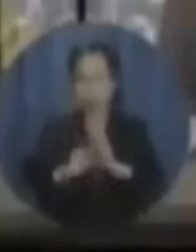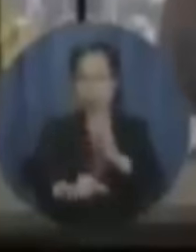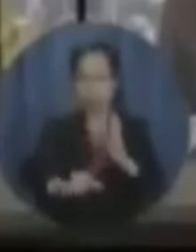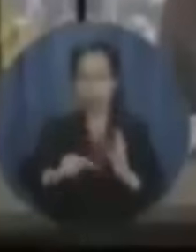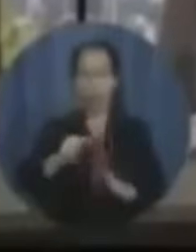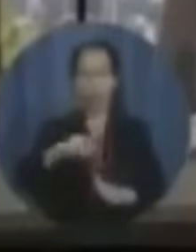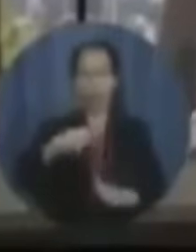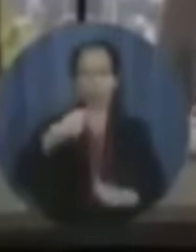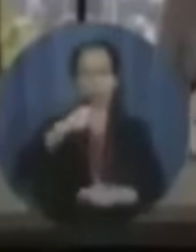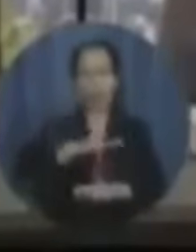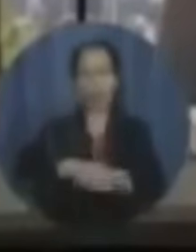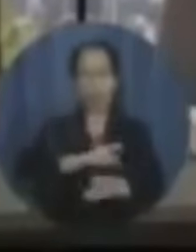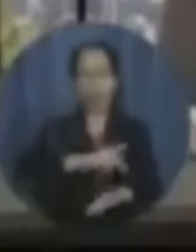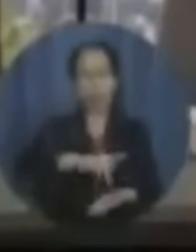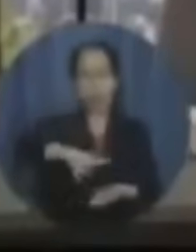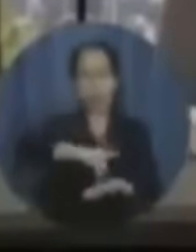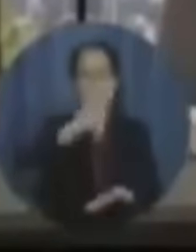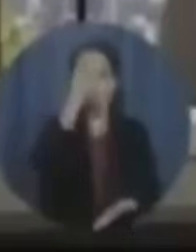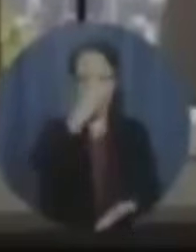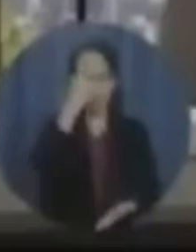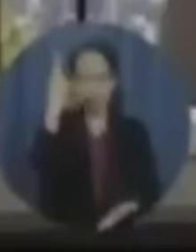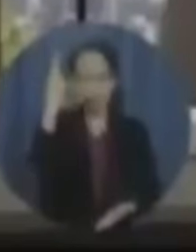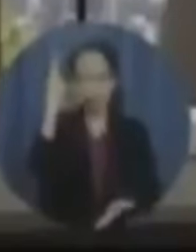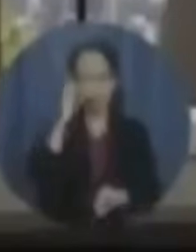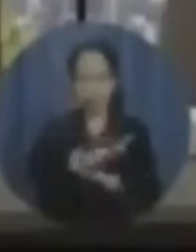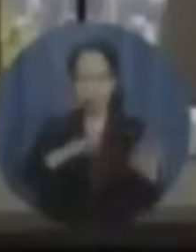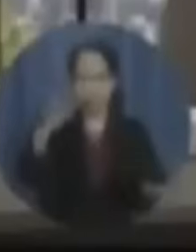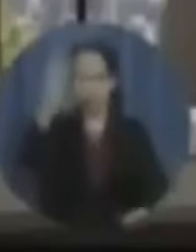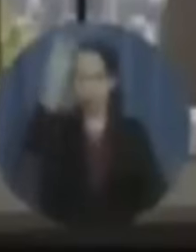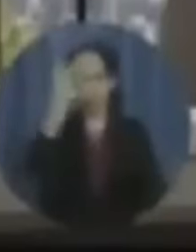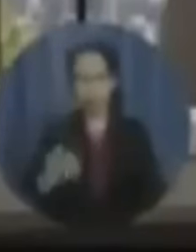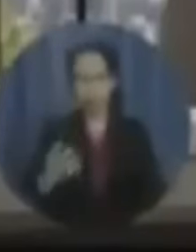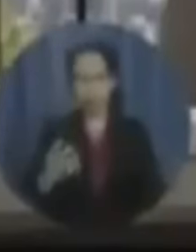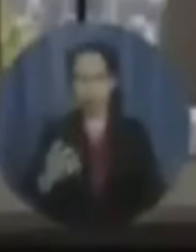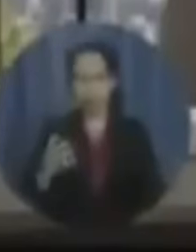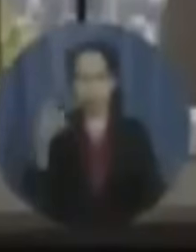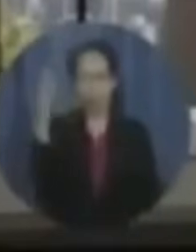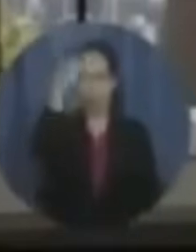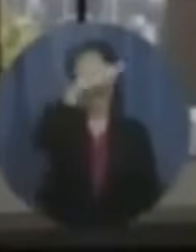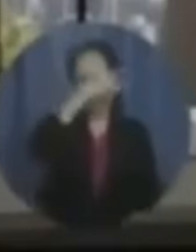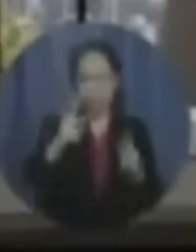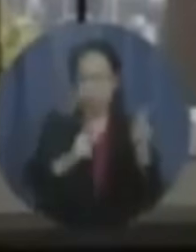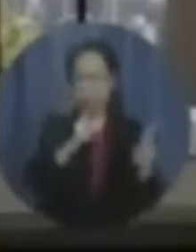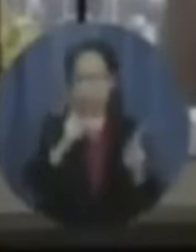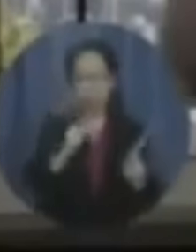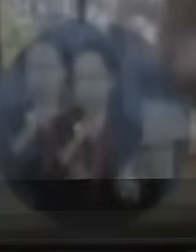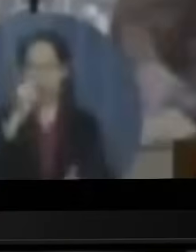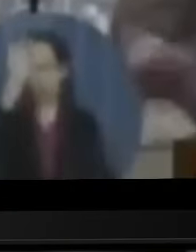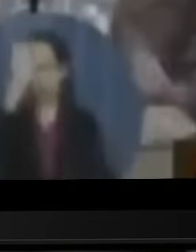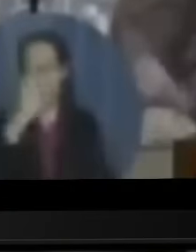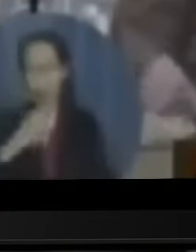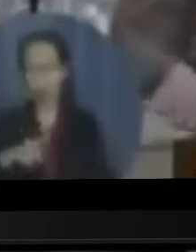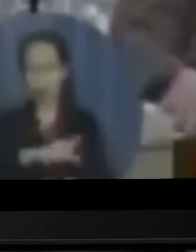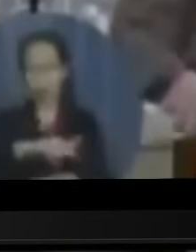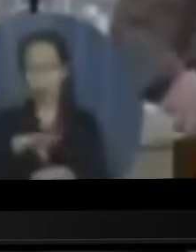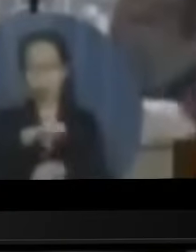dun sa pasyong Katoliko, no? Huwag kayong magagalit mga kababayang Katoliko. Yung pasyon kasi kinopya sa